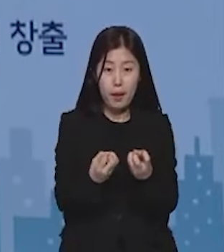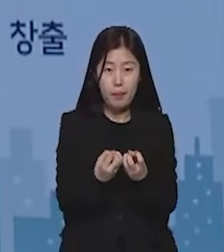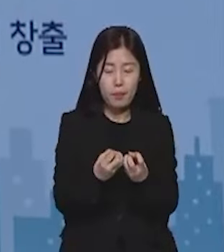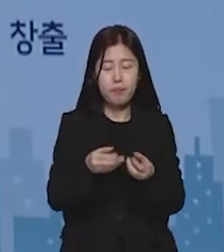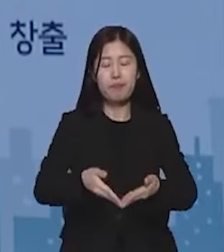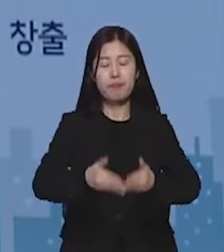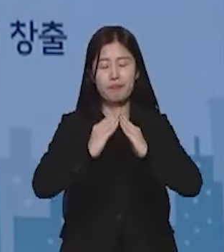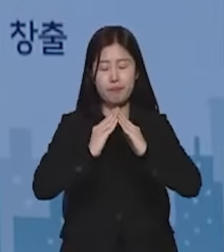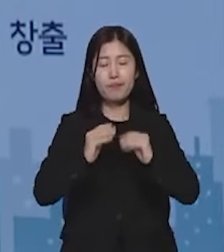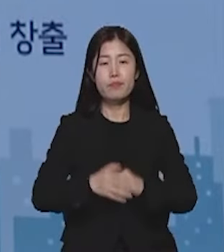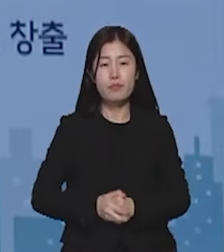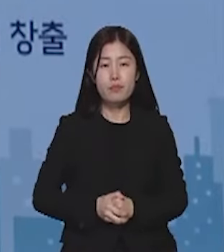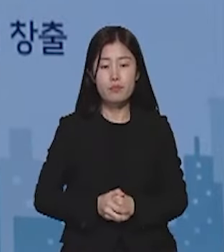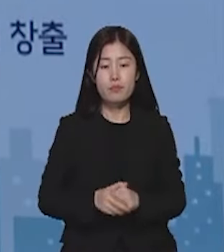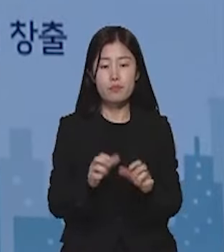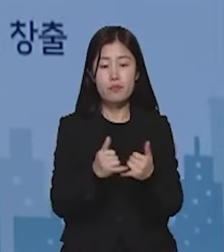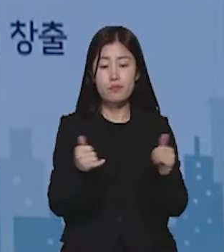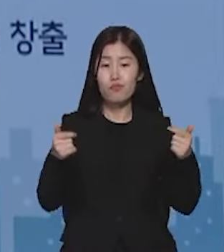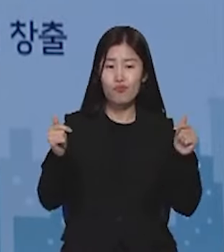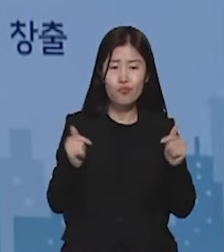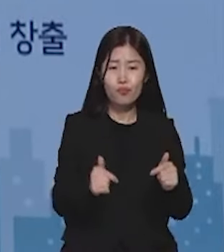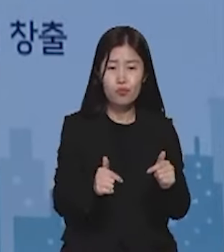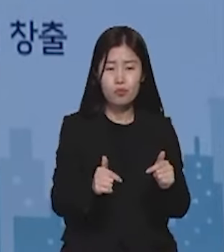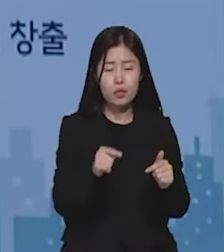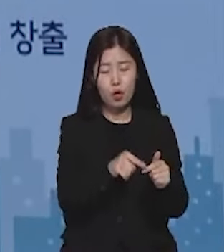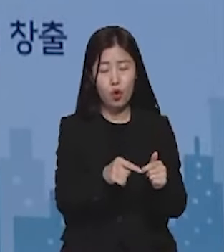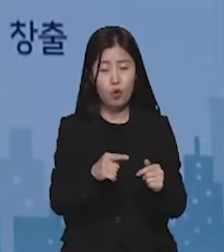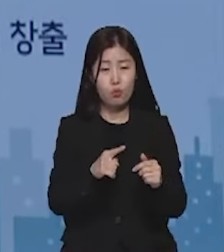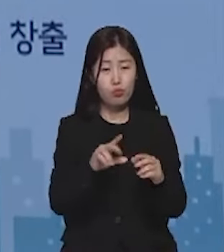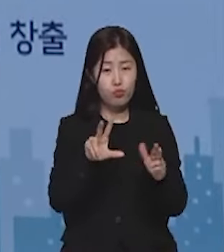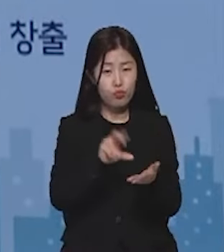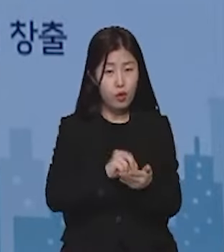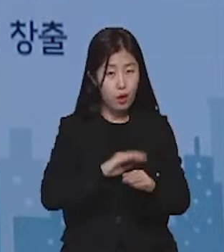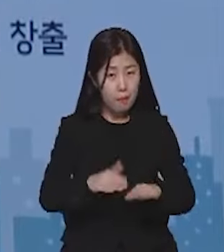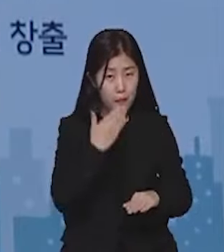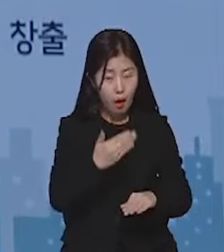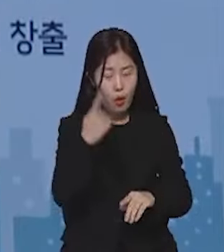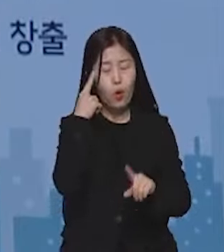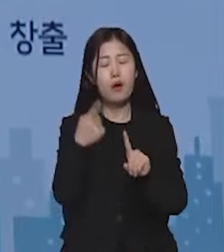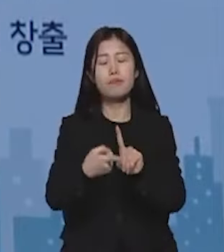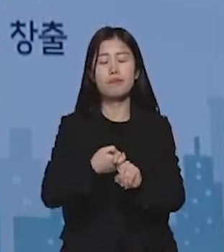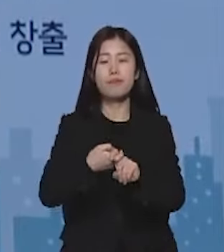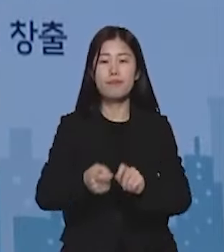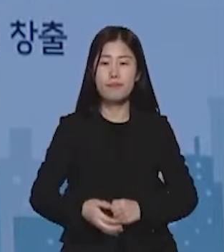보이는데요 인구 감소에 제동을 걸게 될지 주목됩니다 KBC 정경입니다